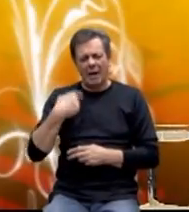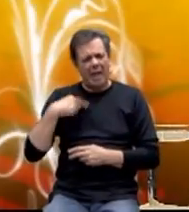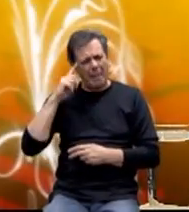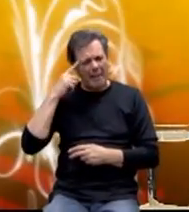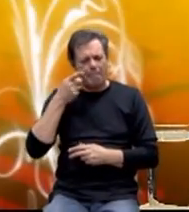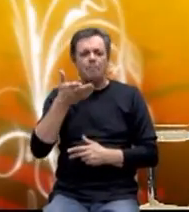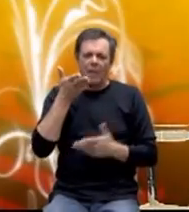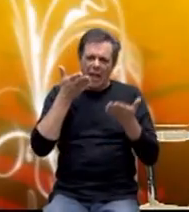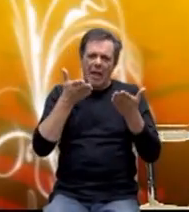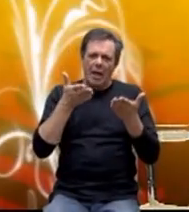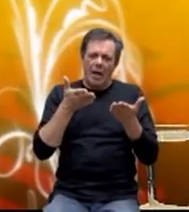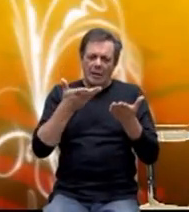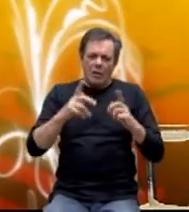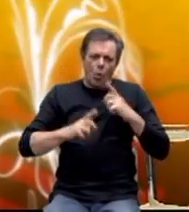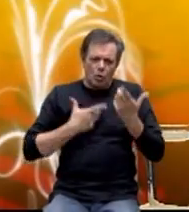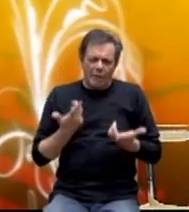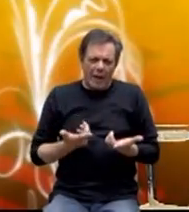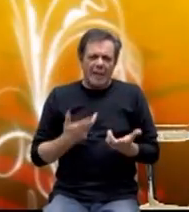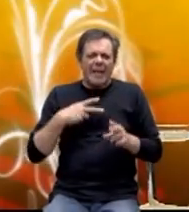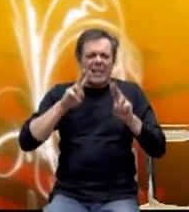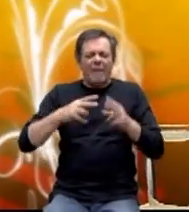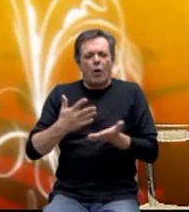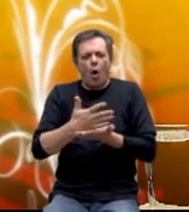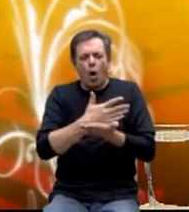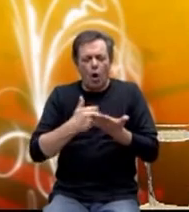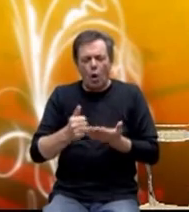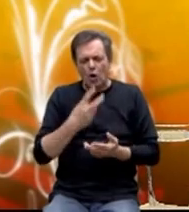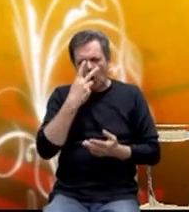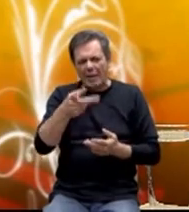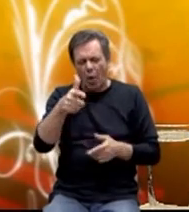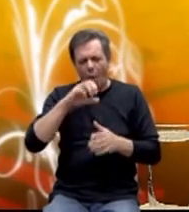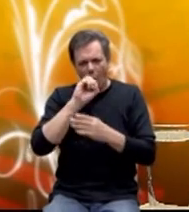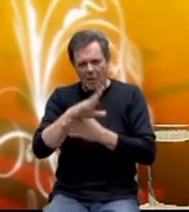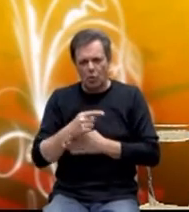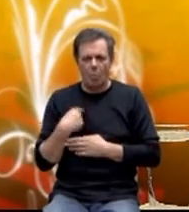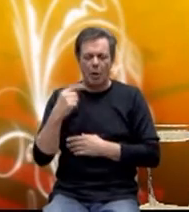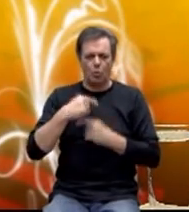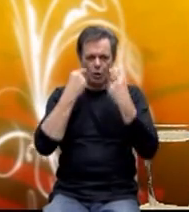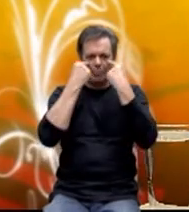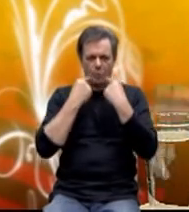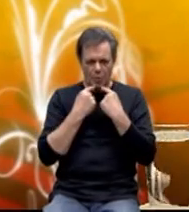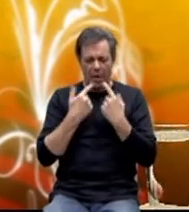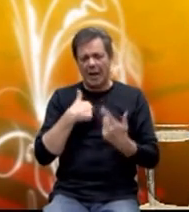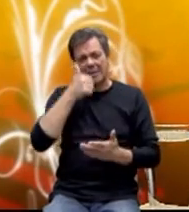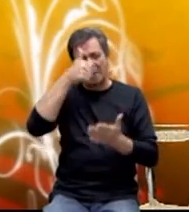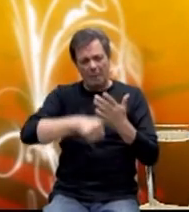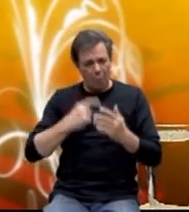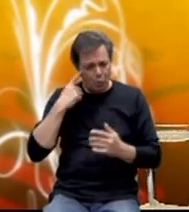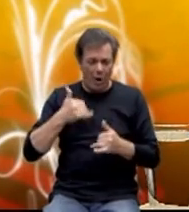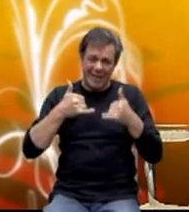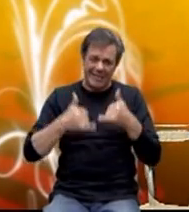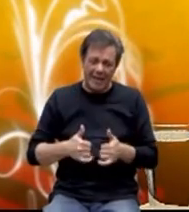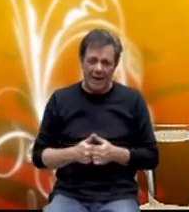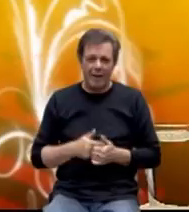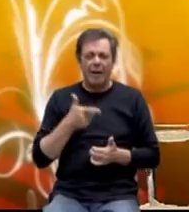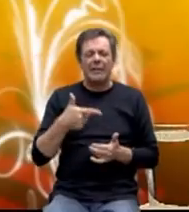ste, neću reći, uživali, da ste zaista korisno gledali ovu emisiju. Meni su došle suze na oči i kad sam ih prvi put čula i sada,